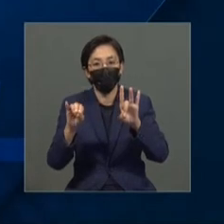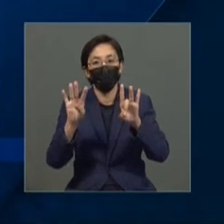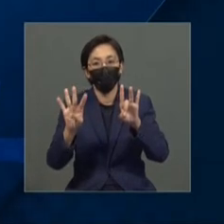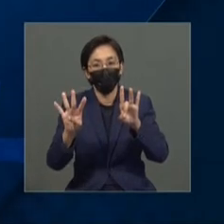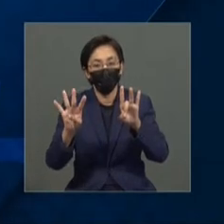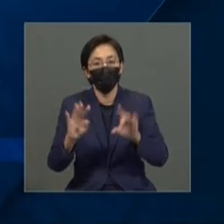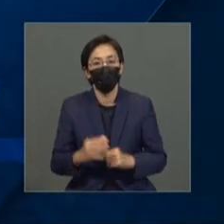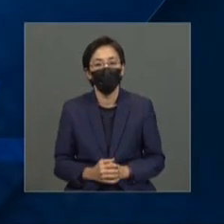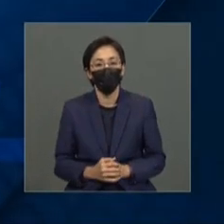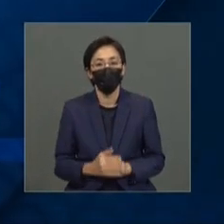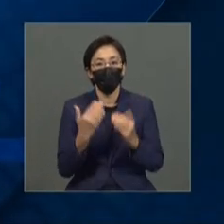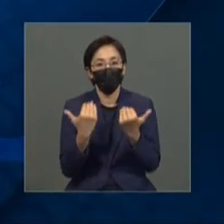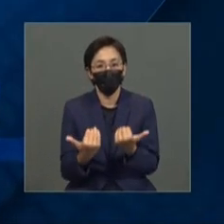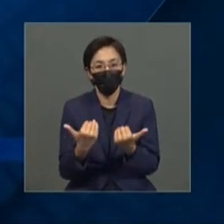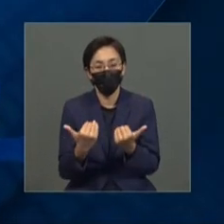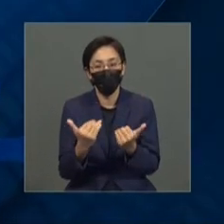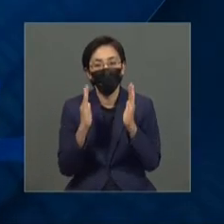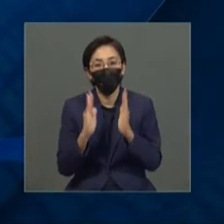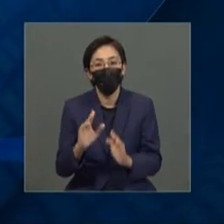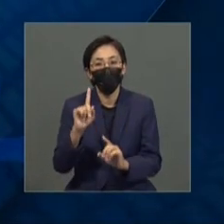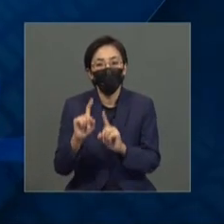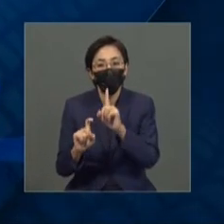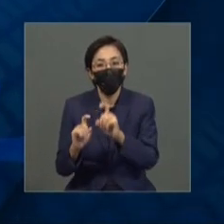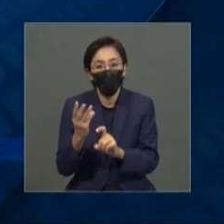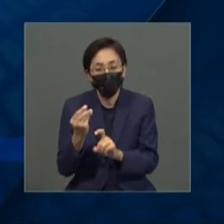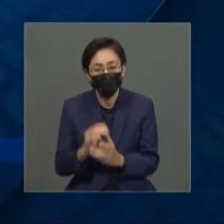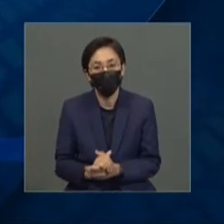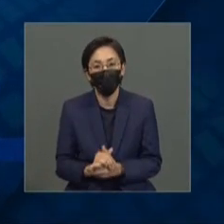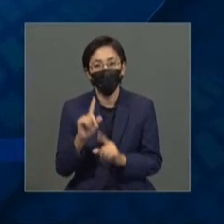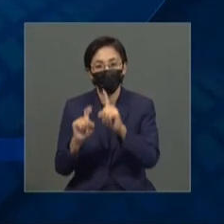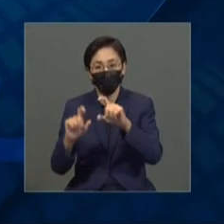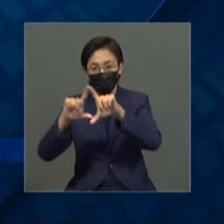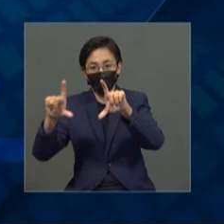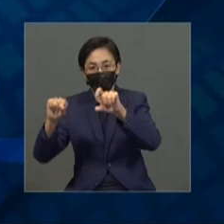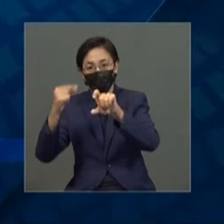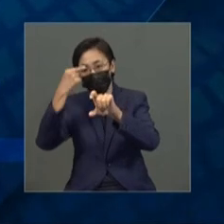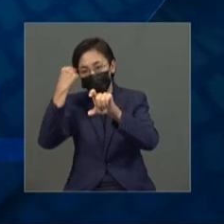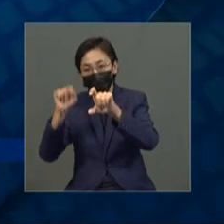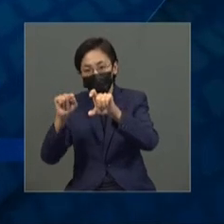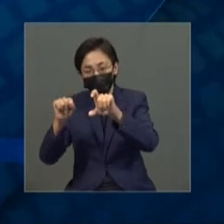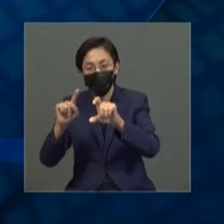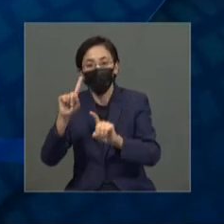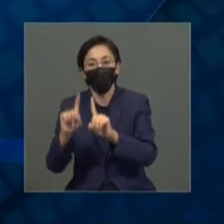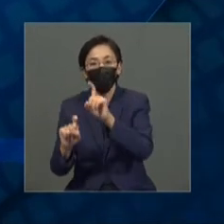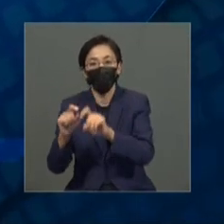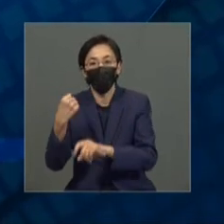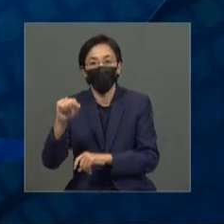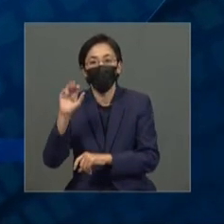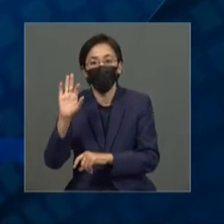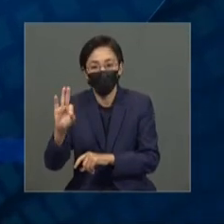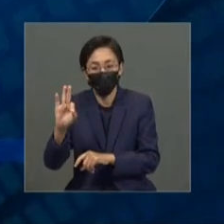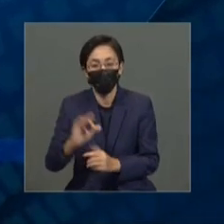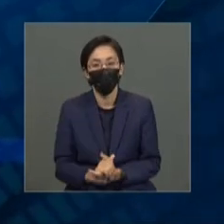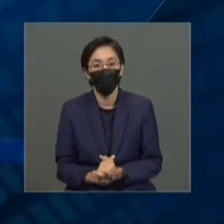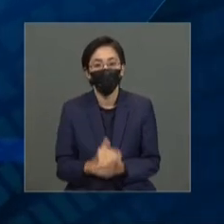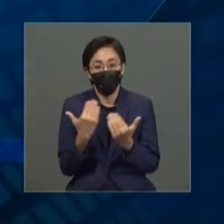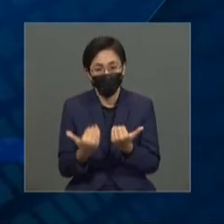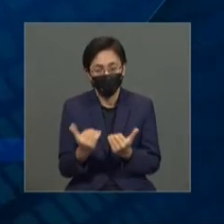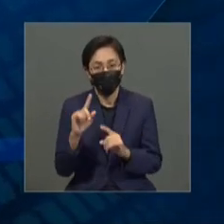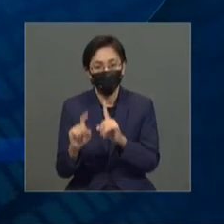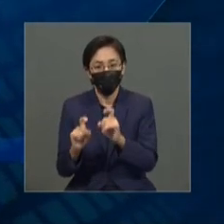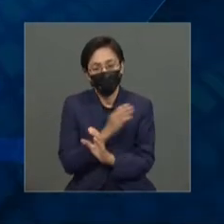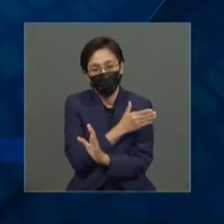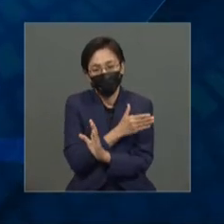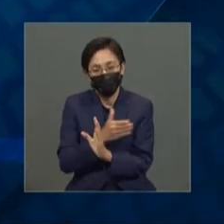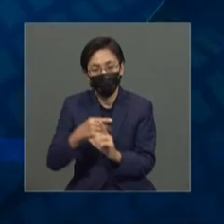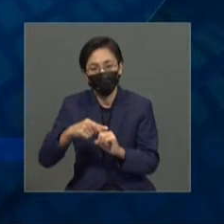81,274 รายวันนี้มีรายงานผู้เสียชีวิตที่แสดงให้เห็นกล่องสีดำคือ19คนนะคะทำให้ยอดผู้เสียชีวิตสะส